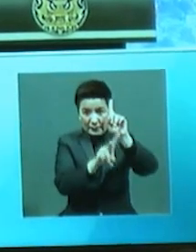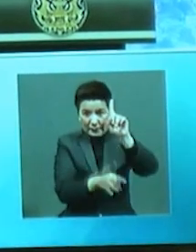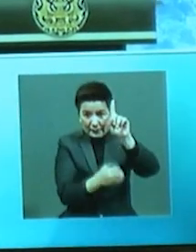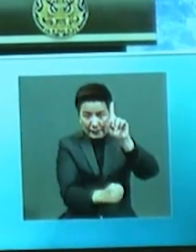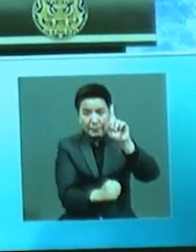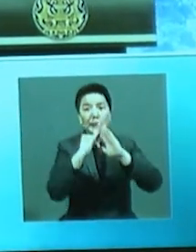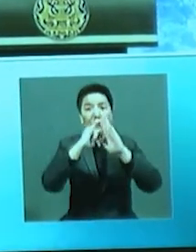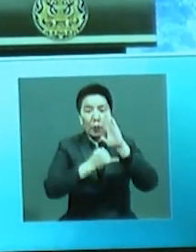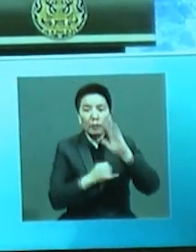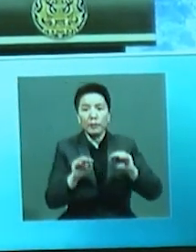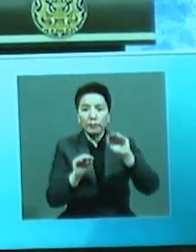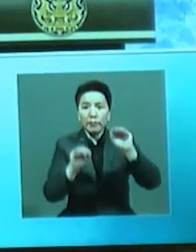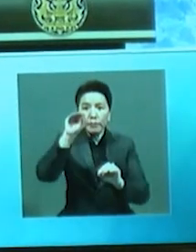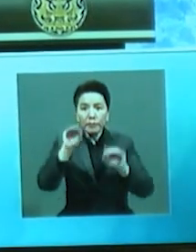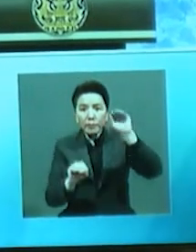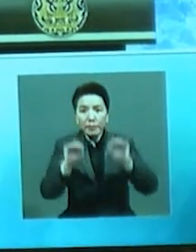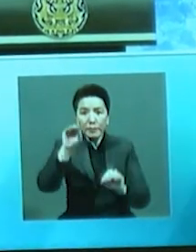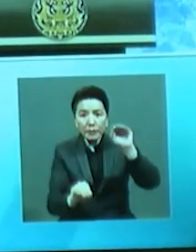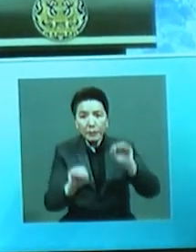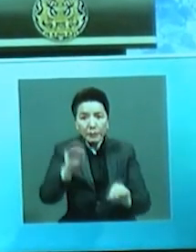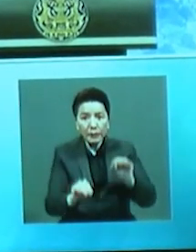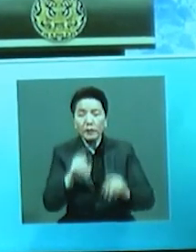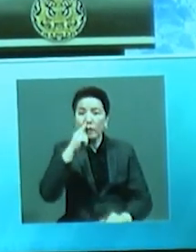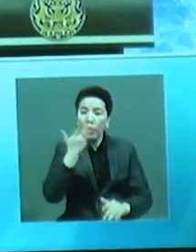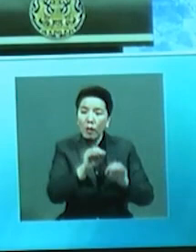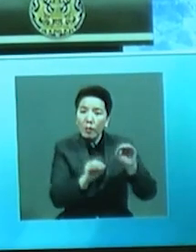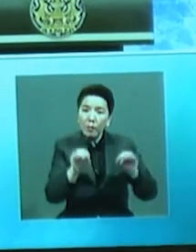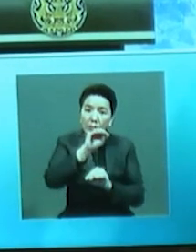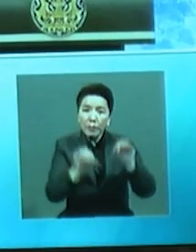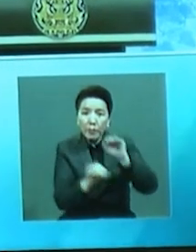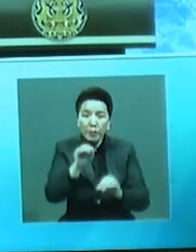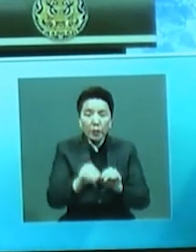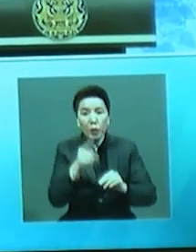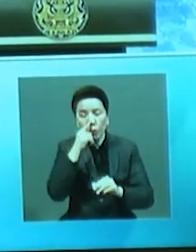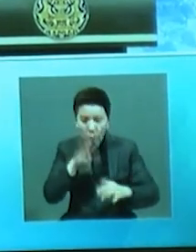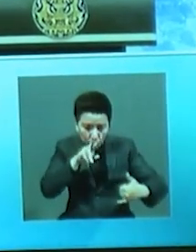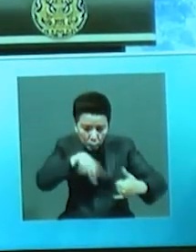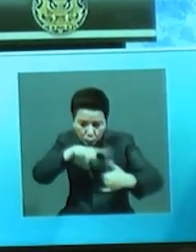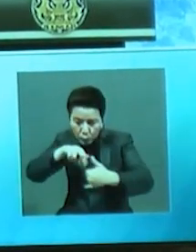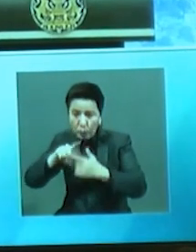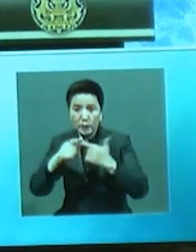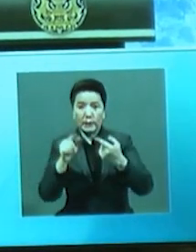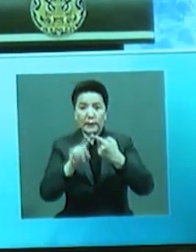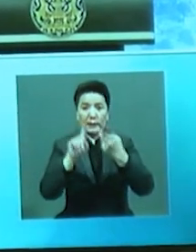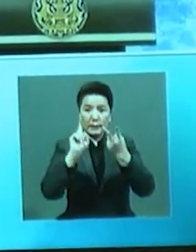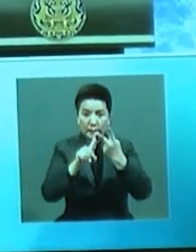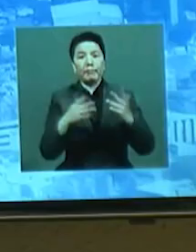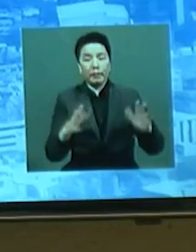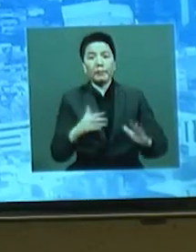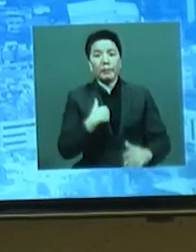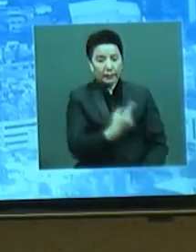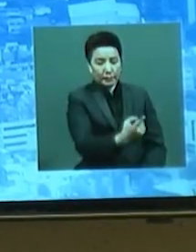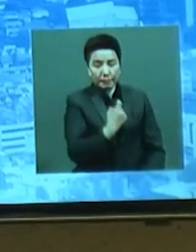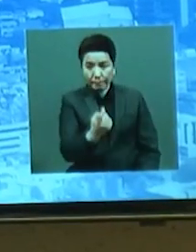ออำเภอวารินชำราบและอำเภอนาตาลส่วนอีก23อำเภอกำหนดเป็นพื้นที่เฝ้าระวังและได้กำหนดมาตรการลดจำน